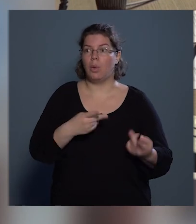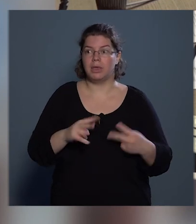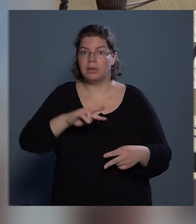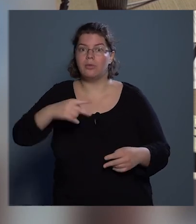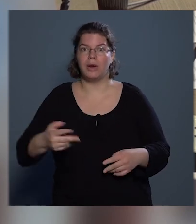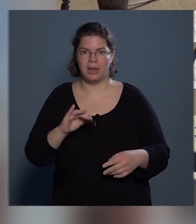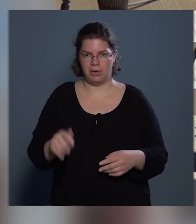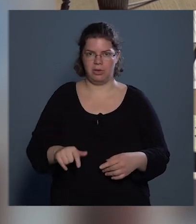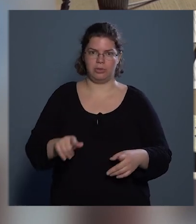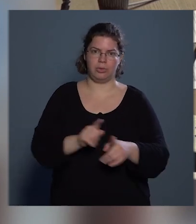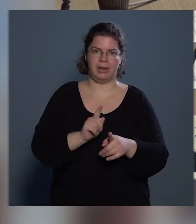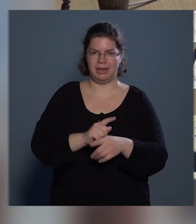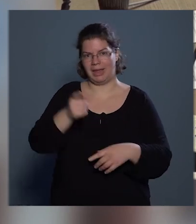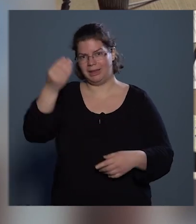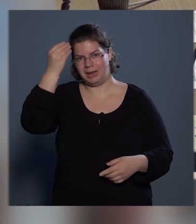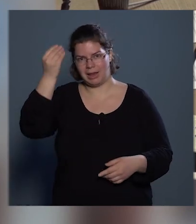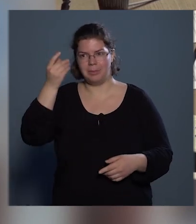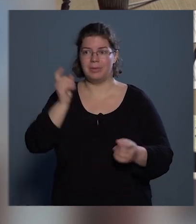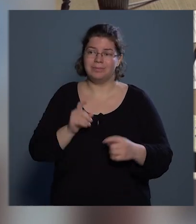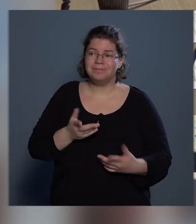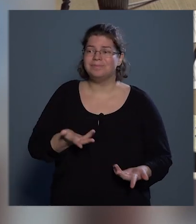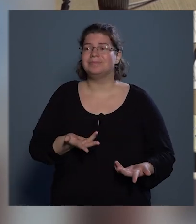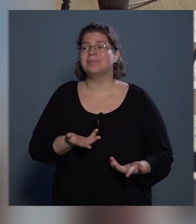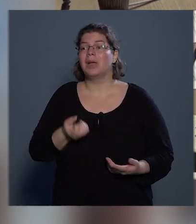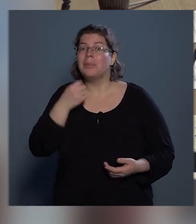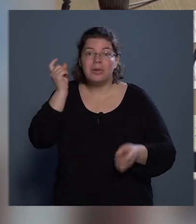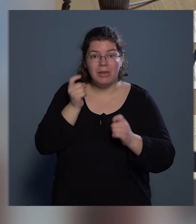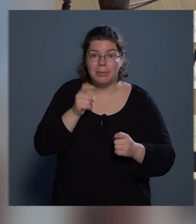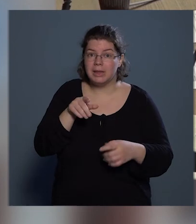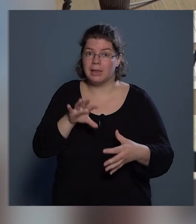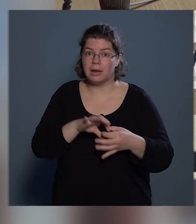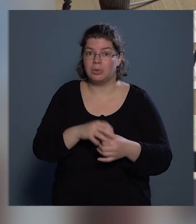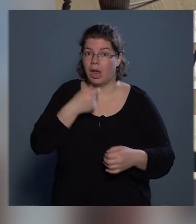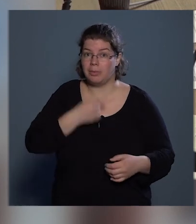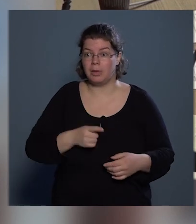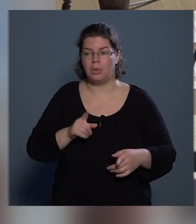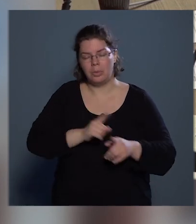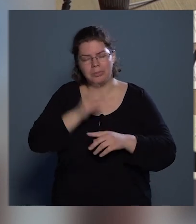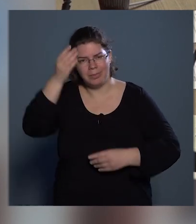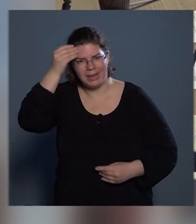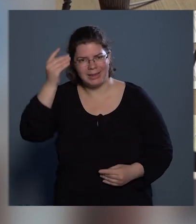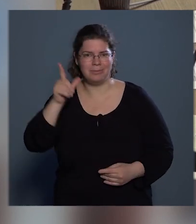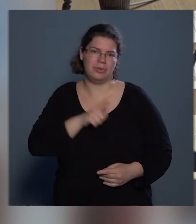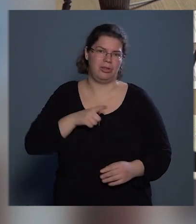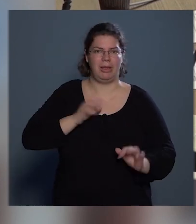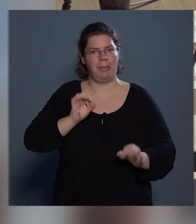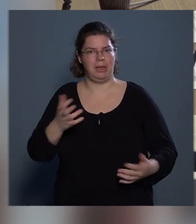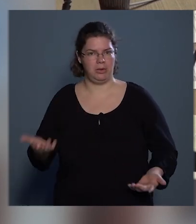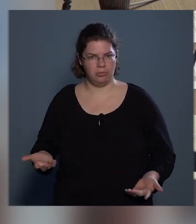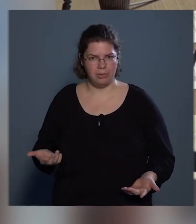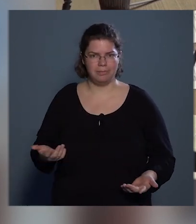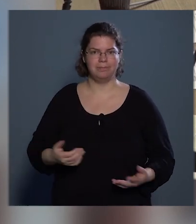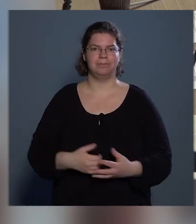értelembe véve. Úgyhogy amikor a véleményét ezzel kapcsolatosan elmondta, akkor én ugyan megértem, csak nem helyeslem. Tehát